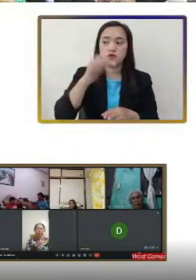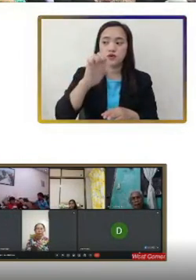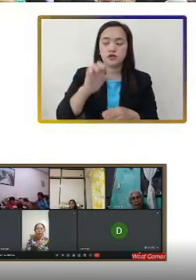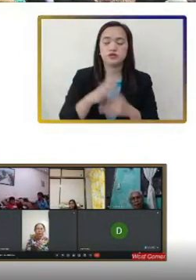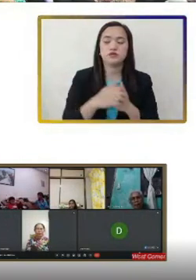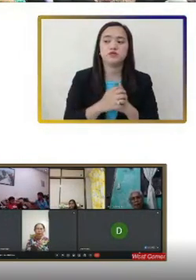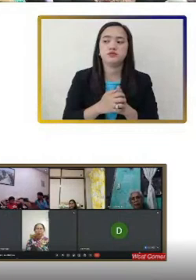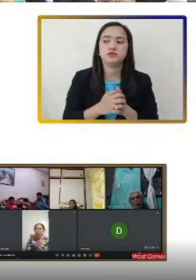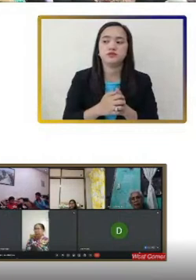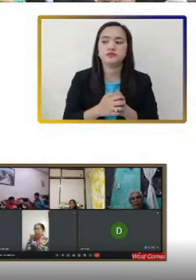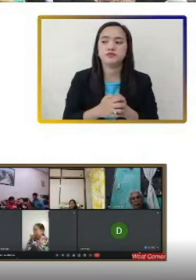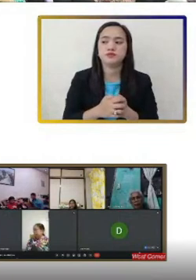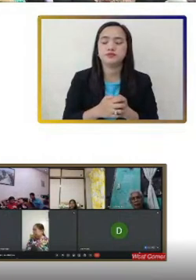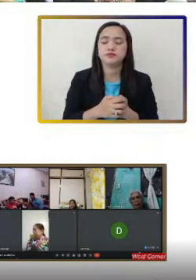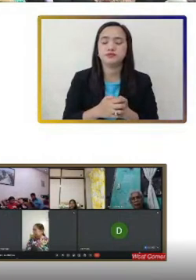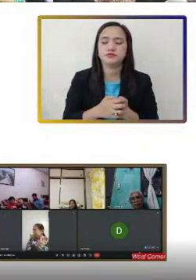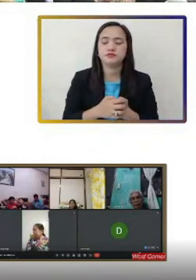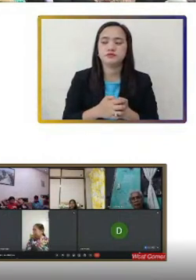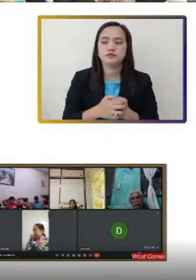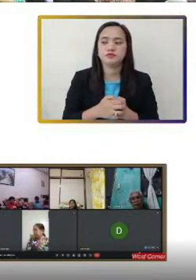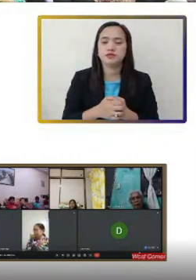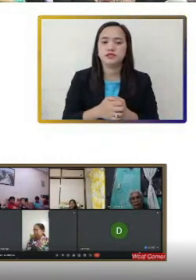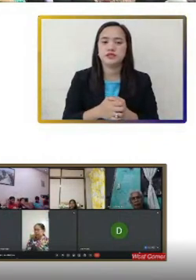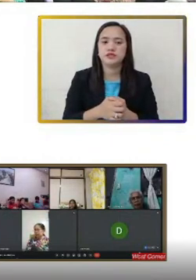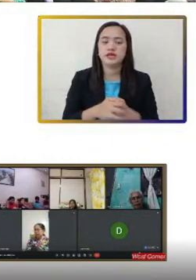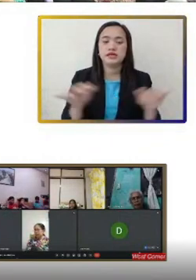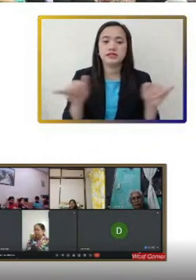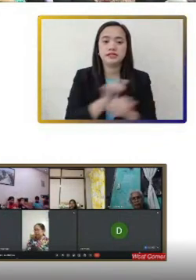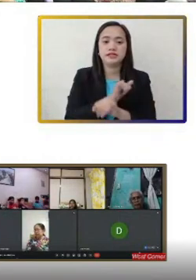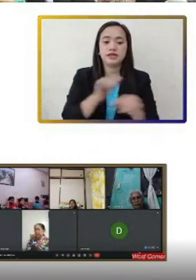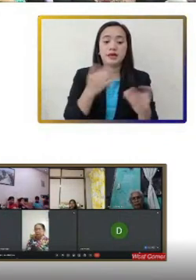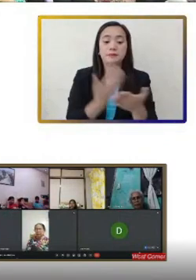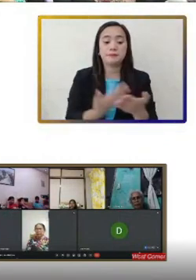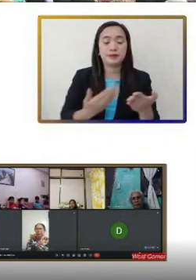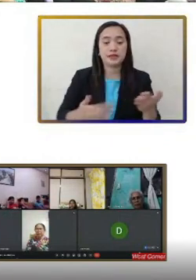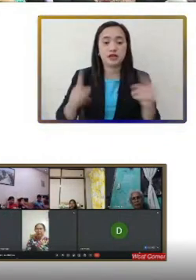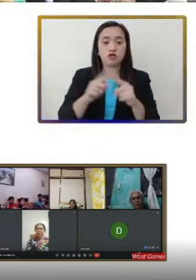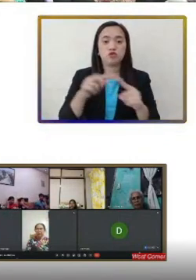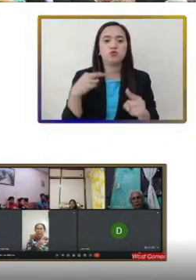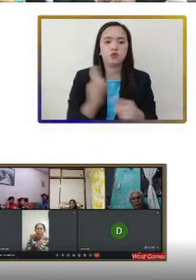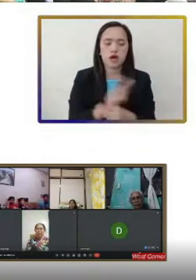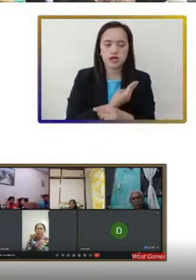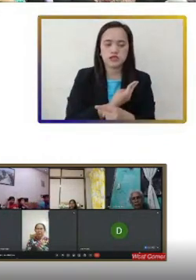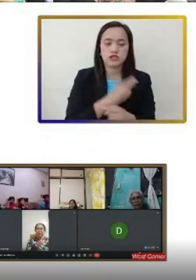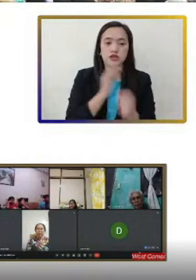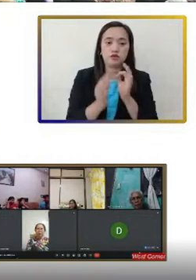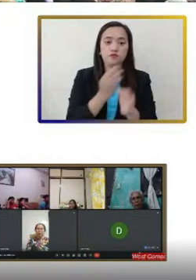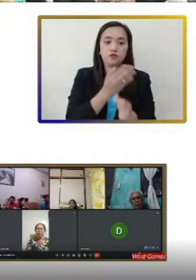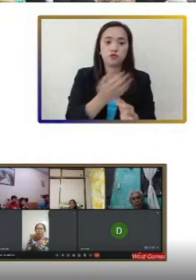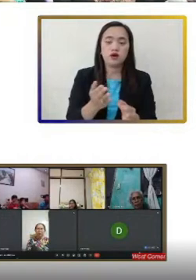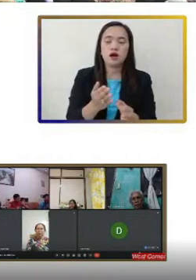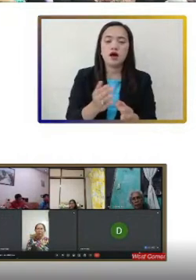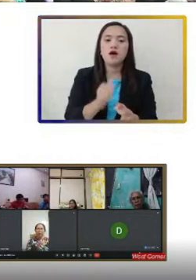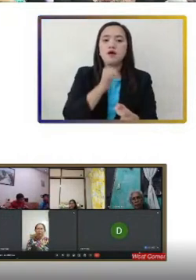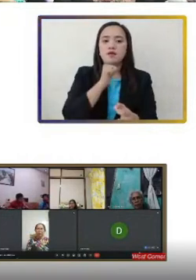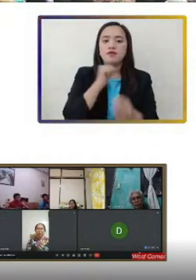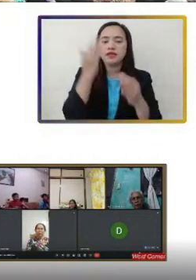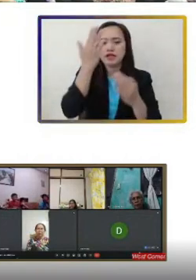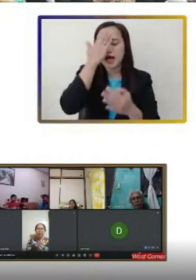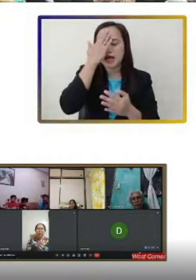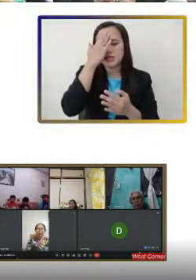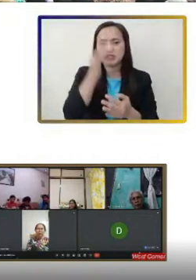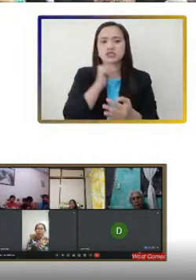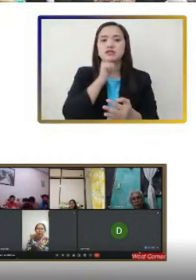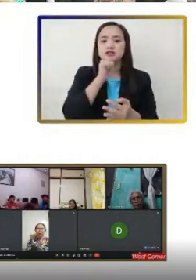naman, you know, alam nga naman yung mga carnal pagpapatayin ko. You know. Eh, ibig sabihin mga kapatid,